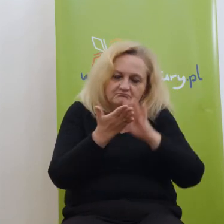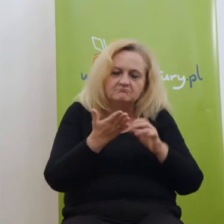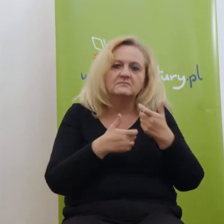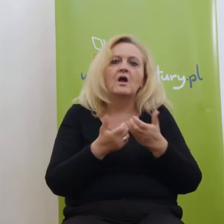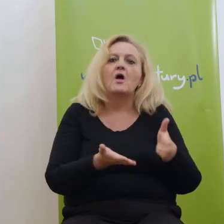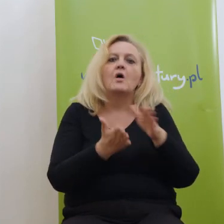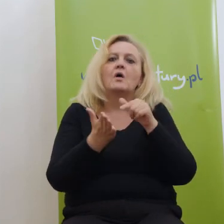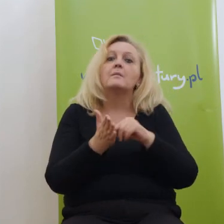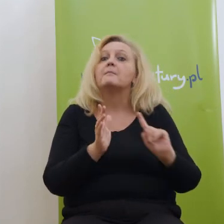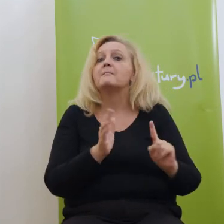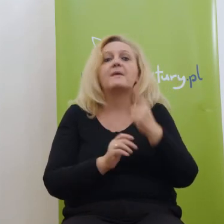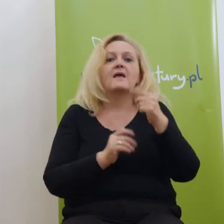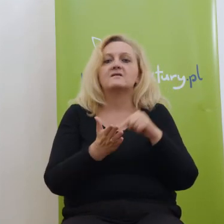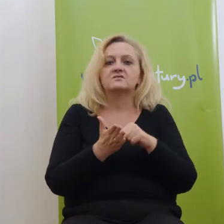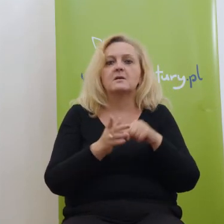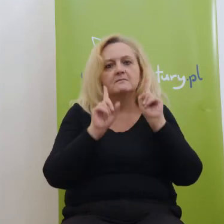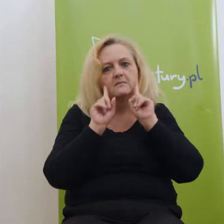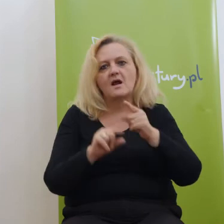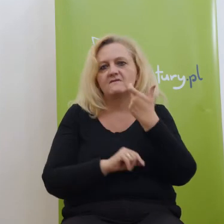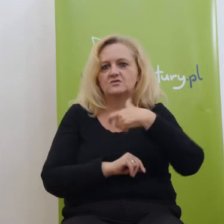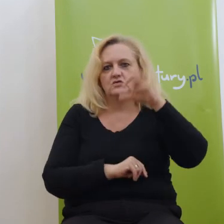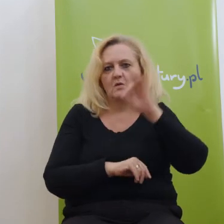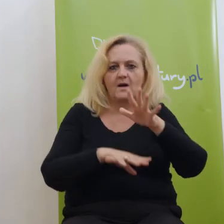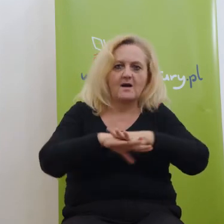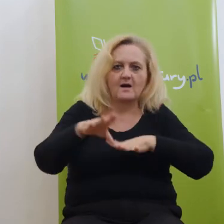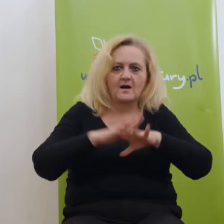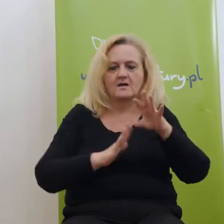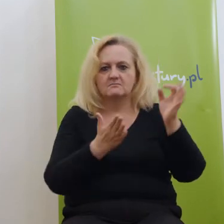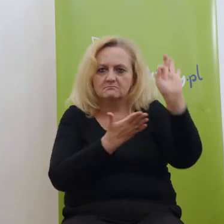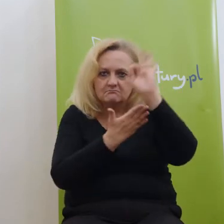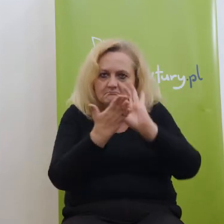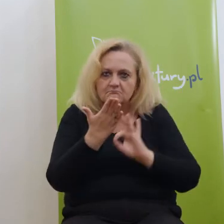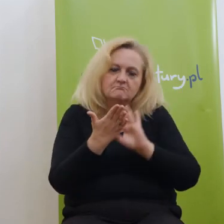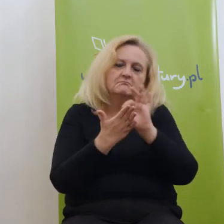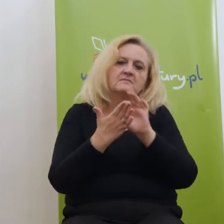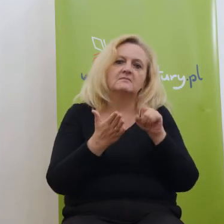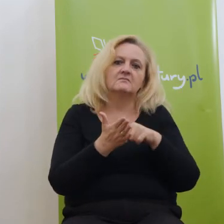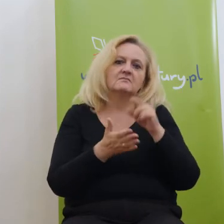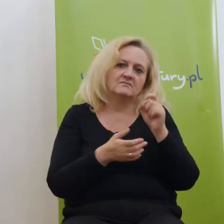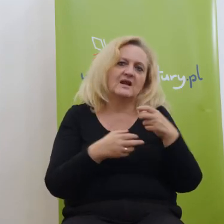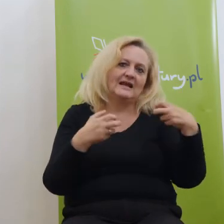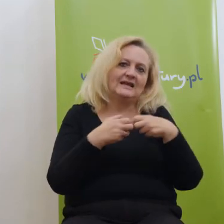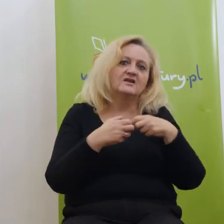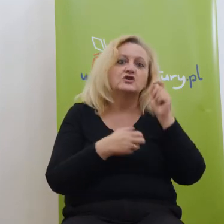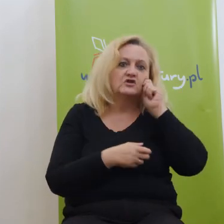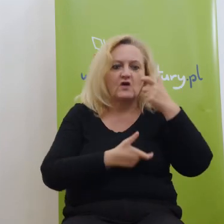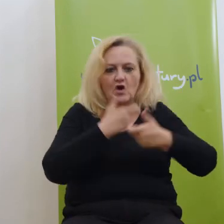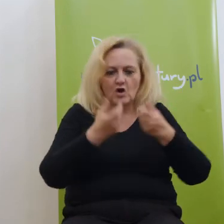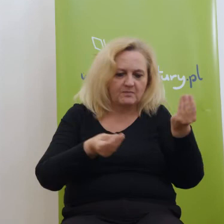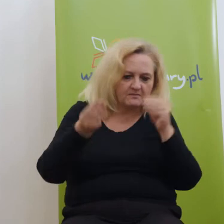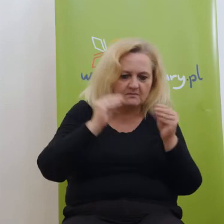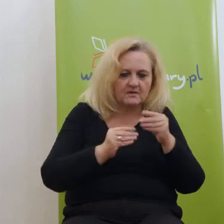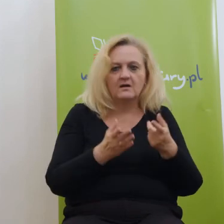okładka jest, ta pierwsza okładka była w 100% ręcznie wykonana, jest nawet filmik w internecie, na którym jest pokazane, jak dziewczyny to robią, bo jest